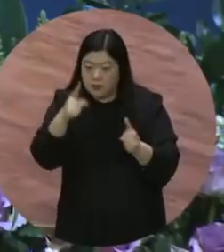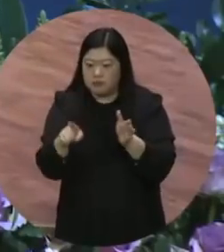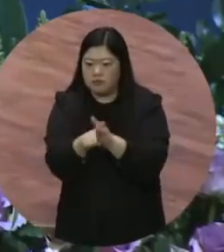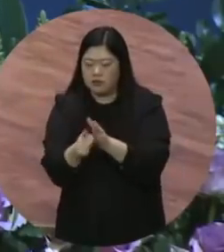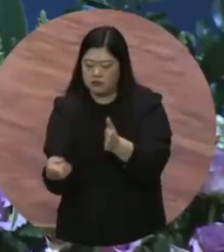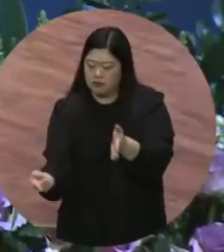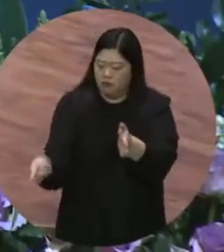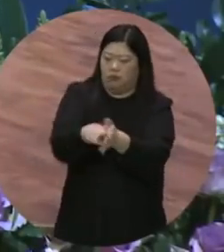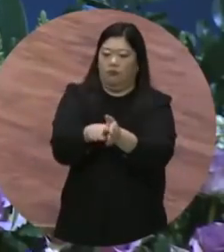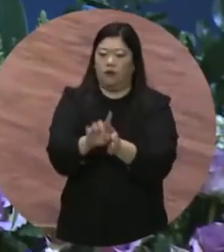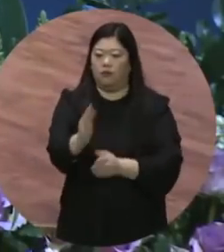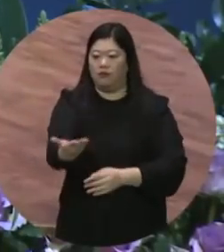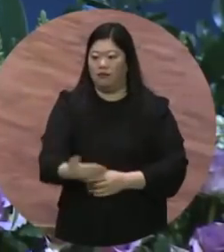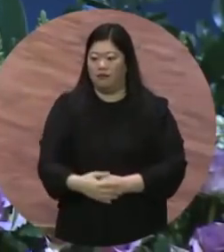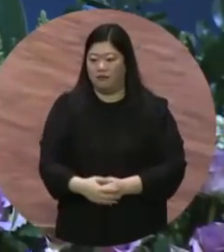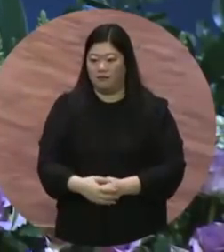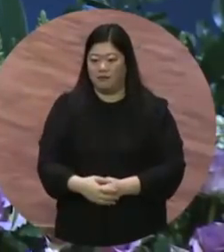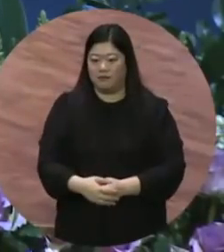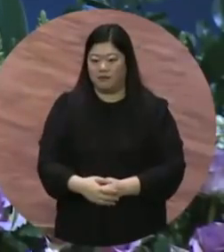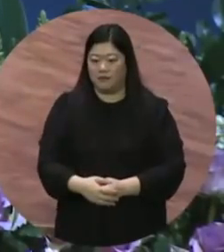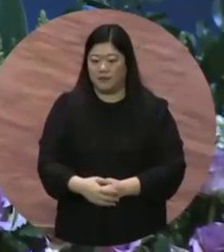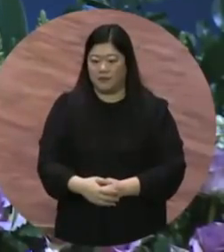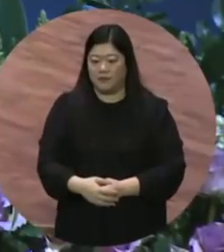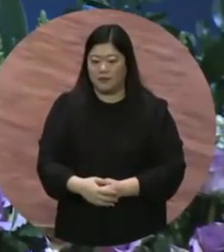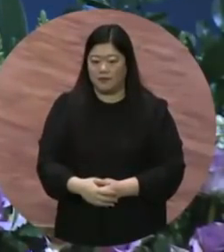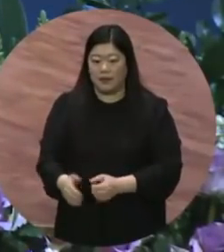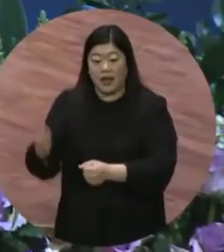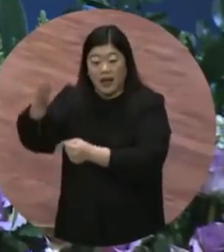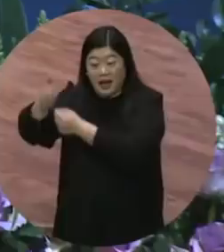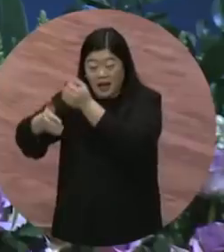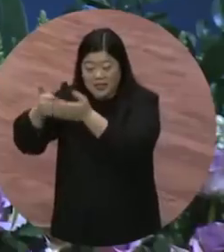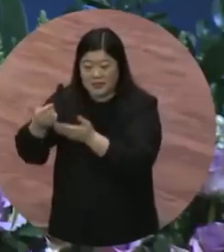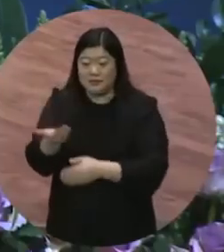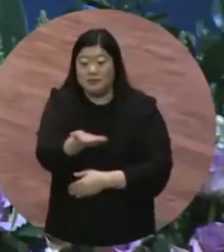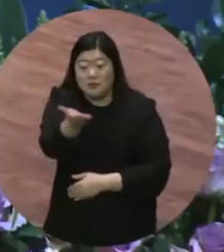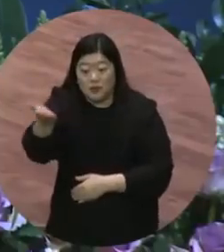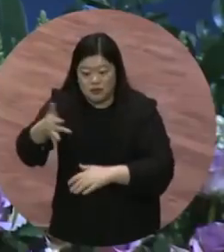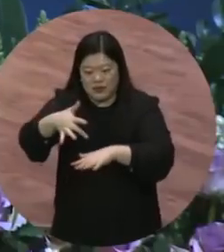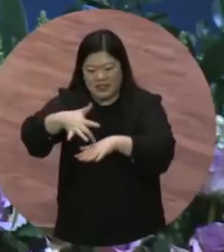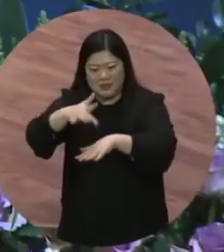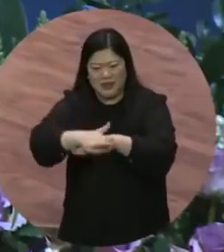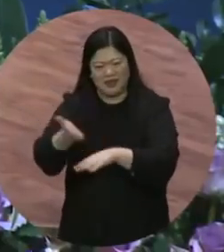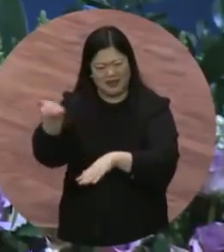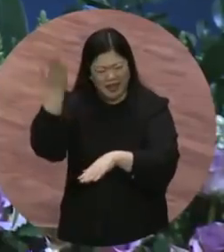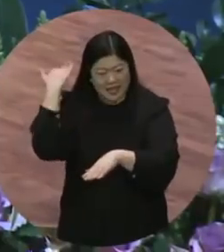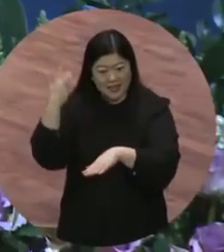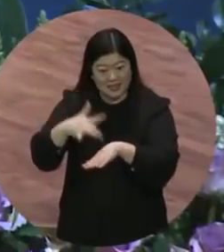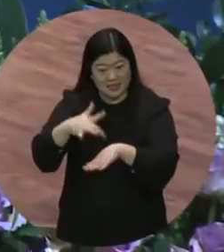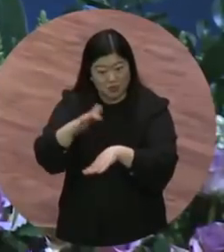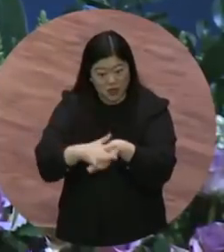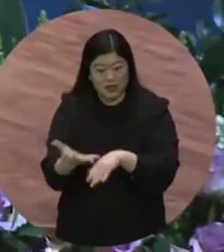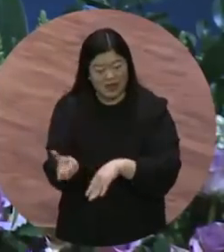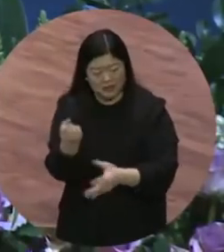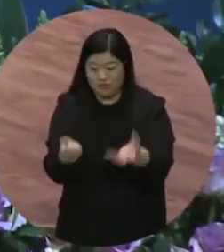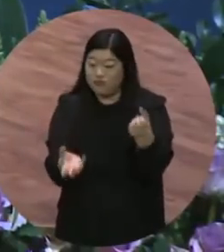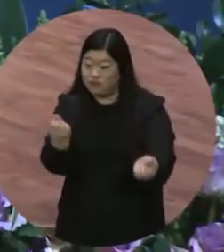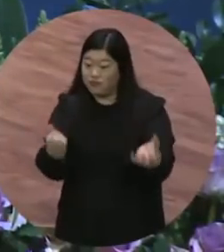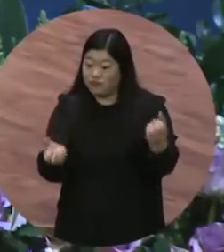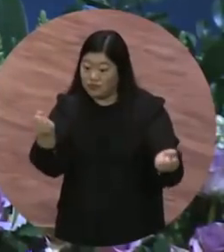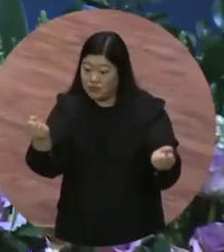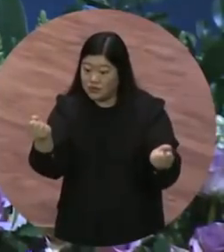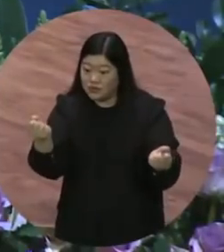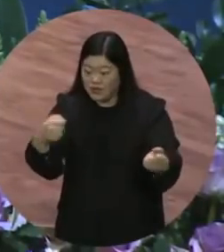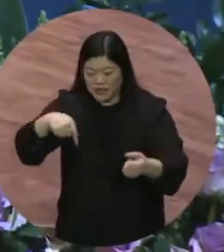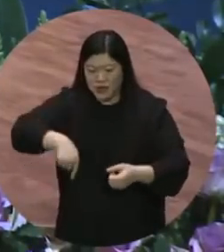굳어져버린 옛 틀을 깨는데 하나님은 이 고난을 사용하십니다. 여러분 여기 오실 때 많은 고난이 있지 않았습니까? 여기 쉽게